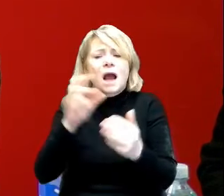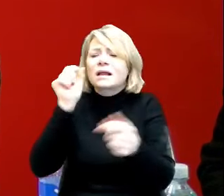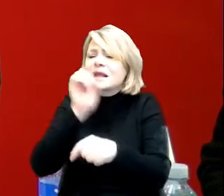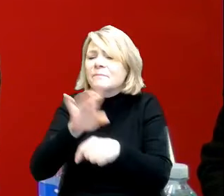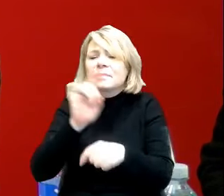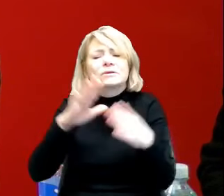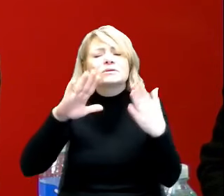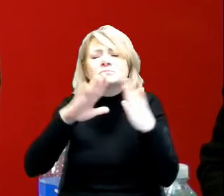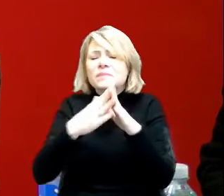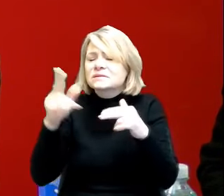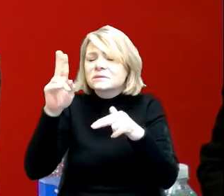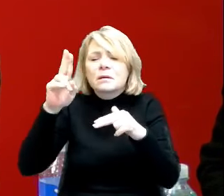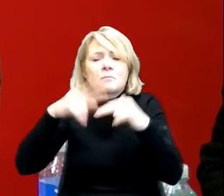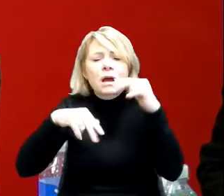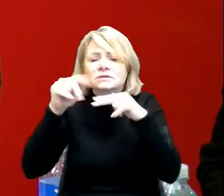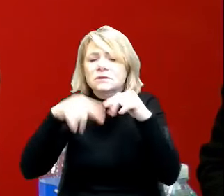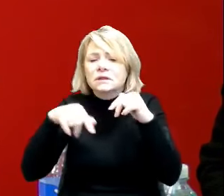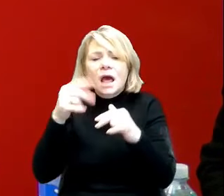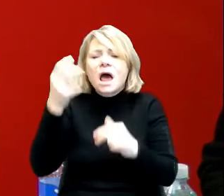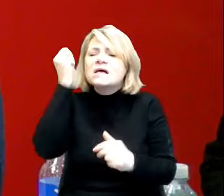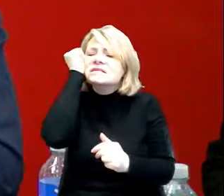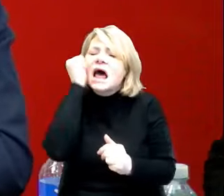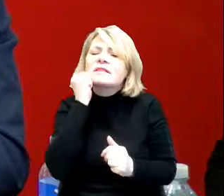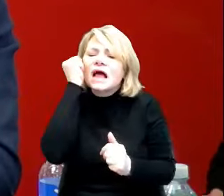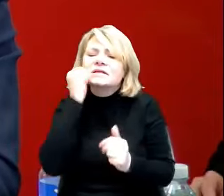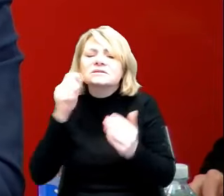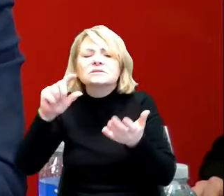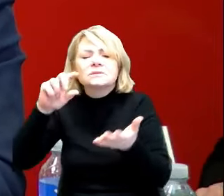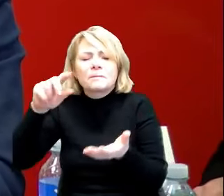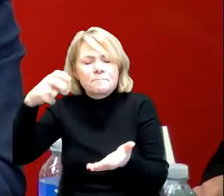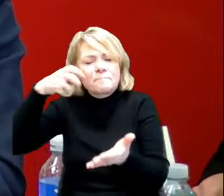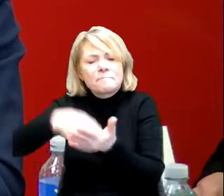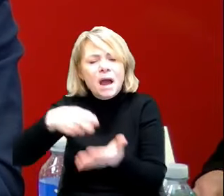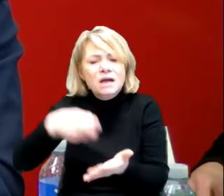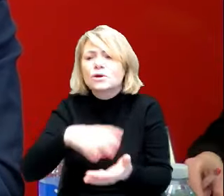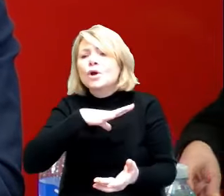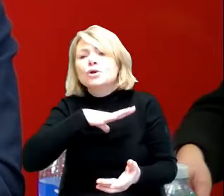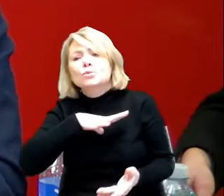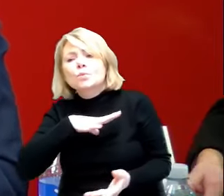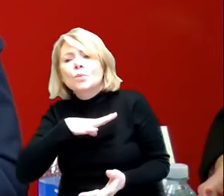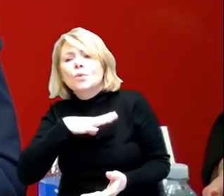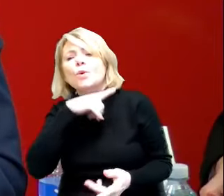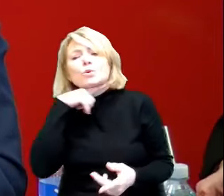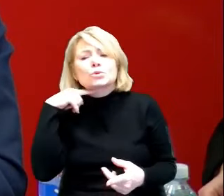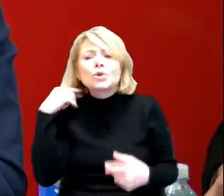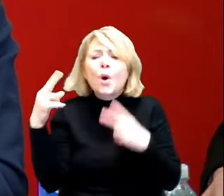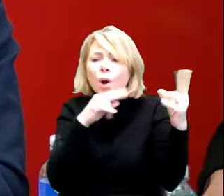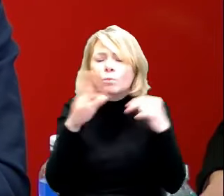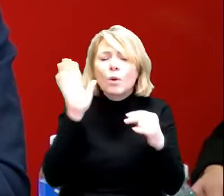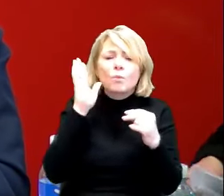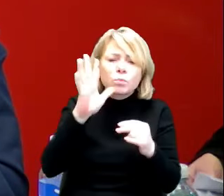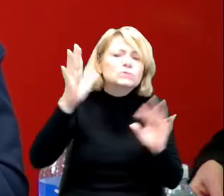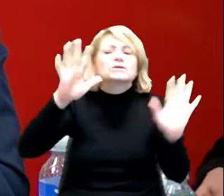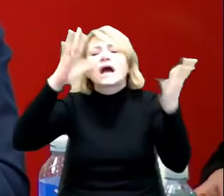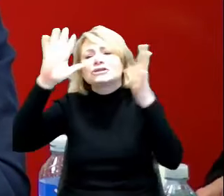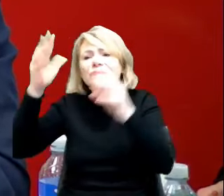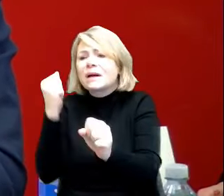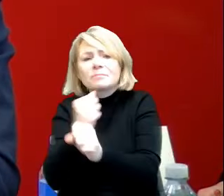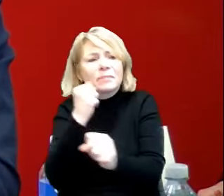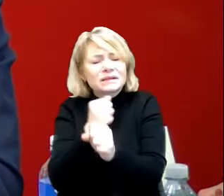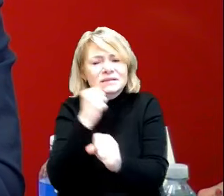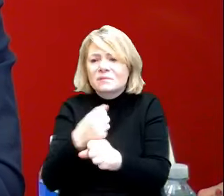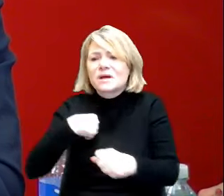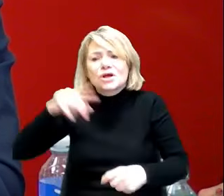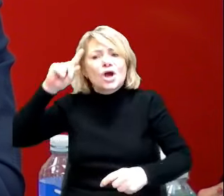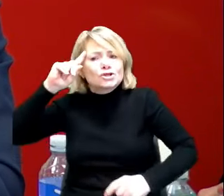pastatų tai yra klaipėdos senasis paštas daug buvo kalbų apie tai kad veiksmai bus pradėti daryti ir bus kažkas padaryta nes mes puikiai žinom kad